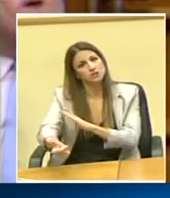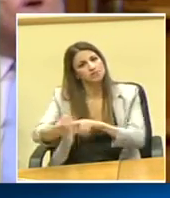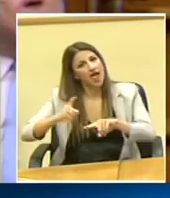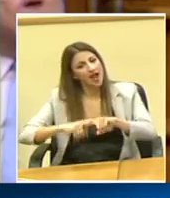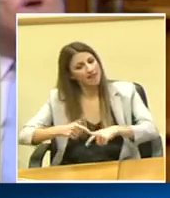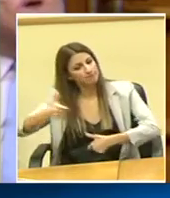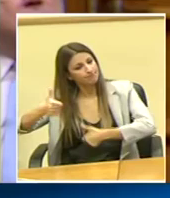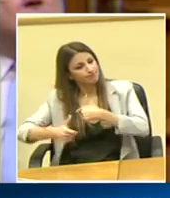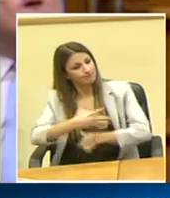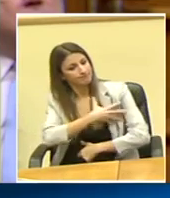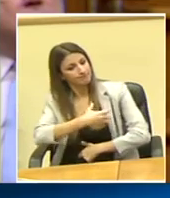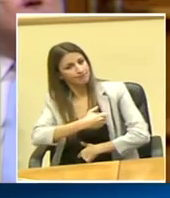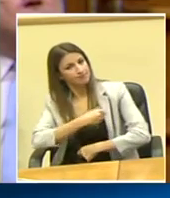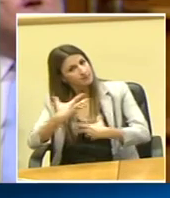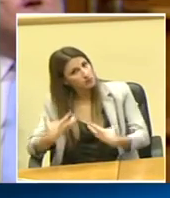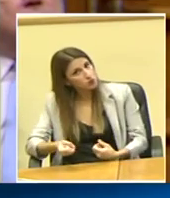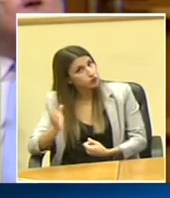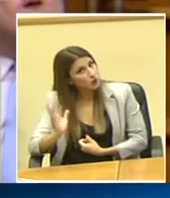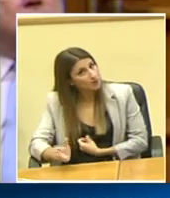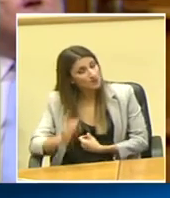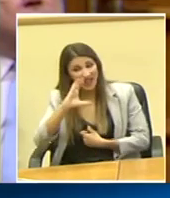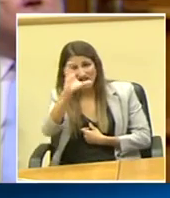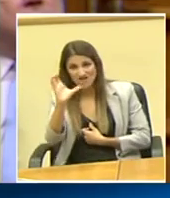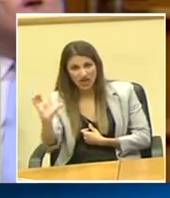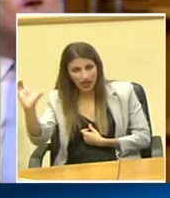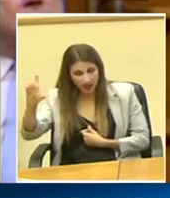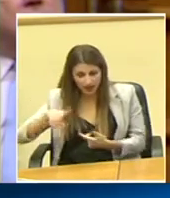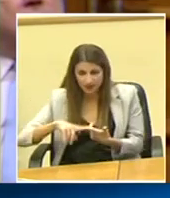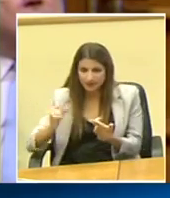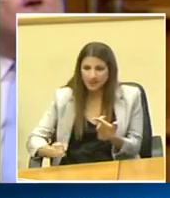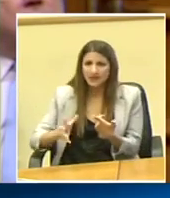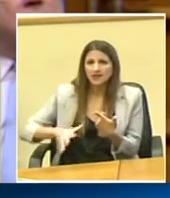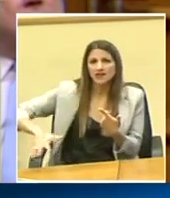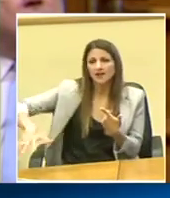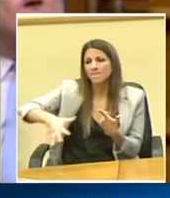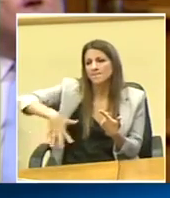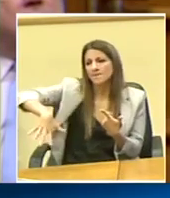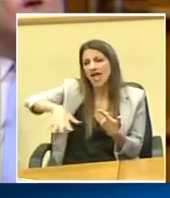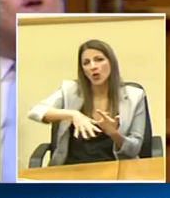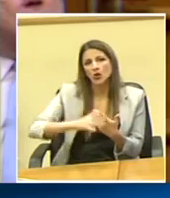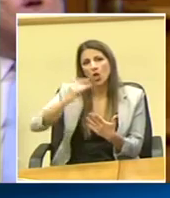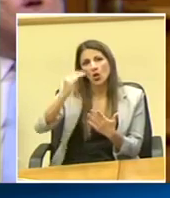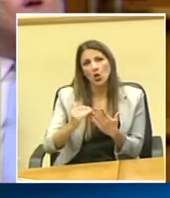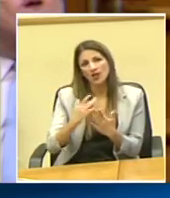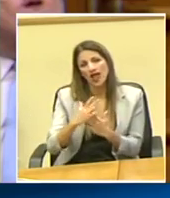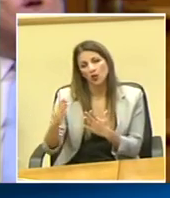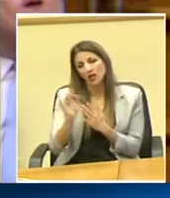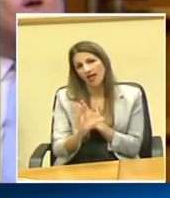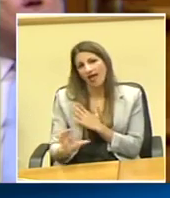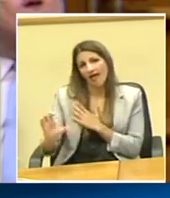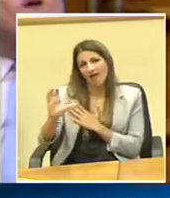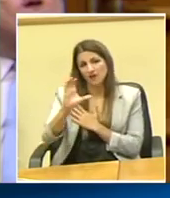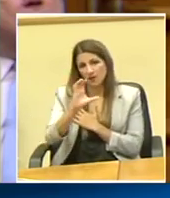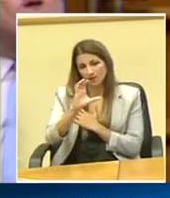τον ηγετικό της ρόλο, τόσο στα Βαλκάνια, όσο και στην εύθραυστη περιοχή της Νοτιοανατολικής Ευρώπης.